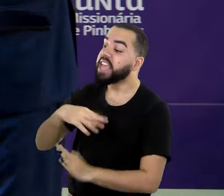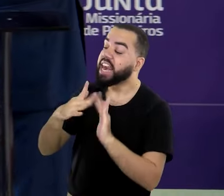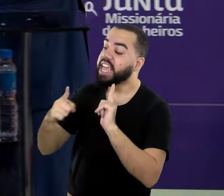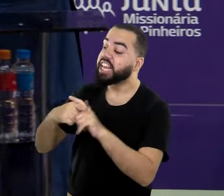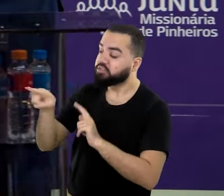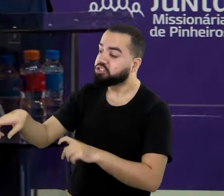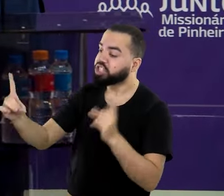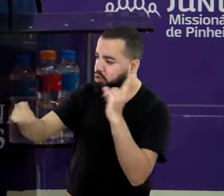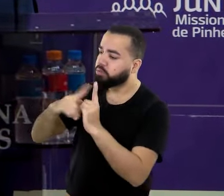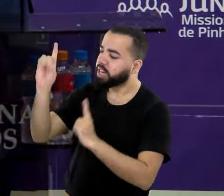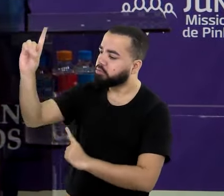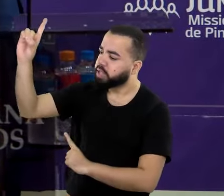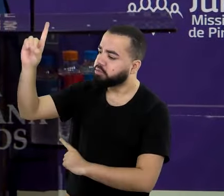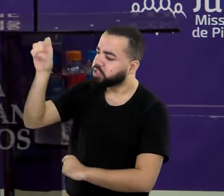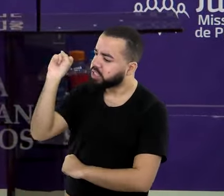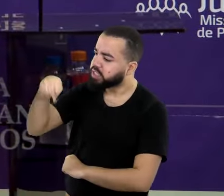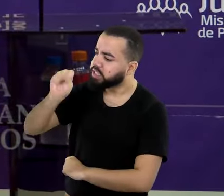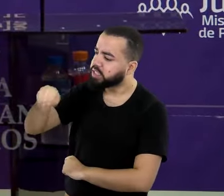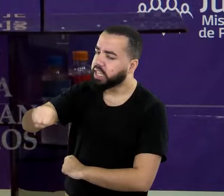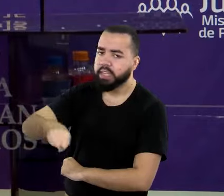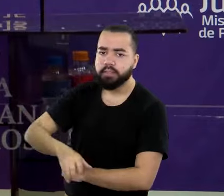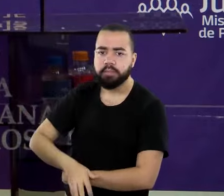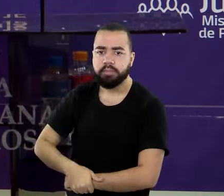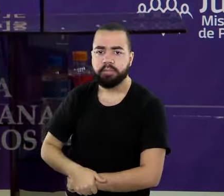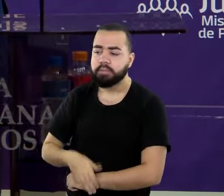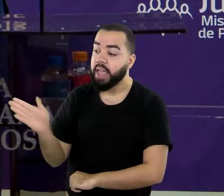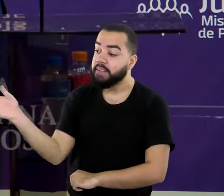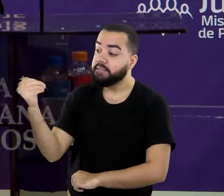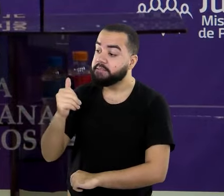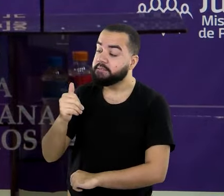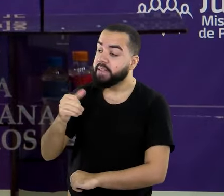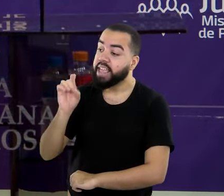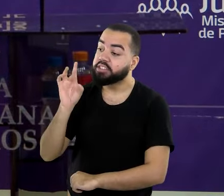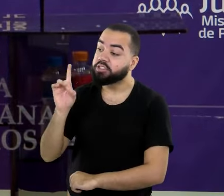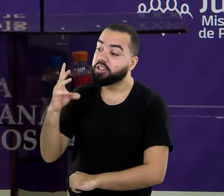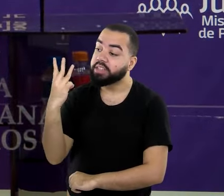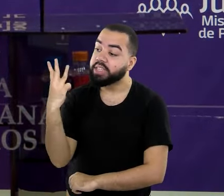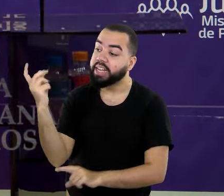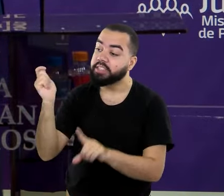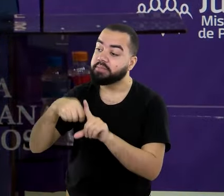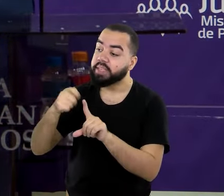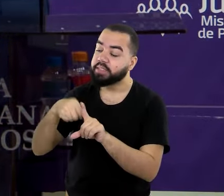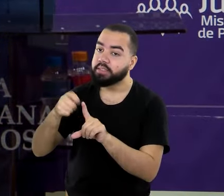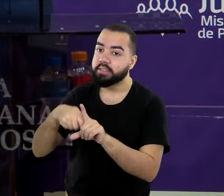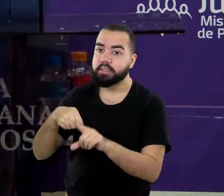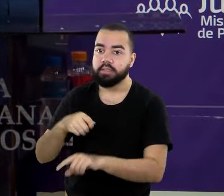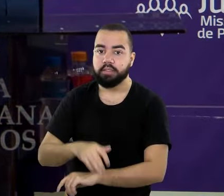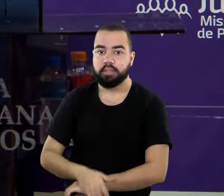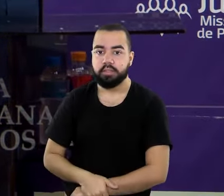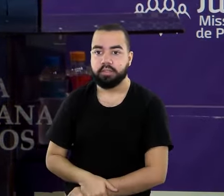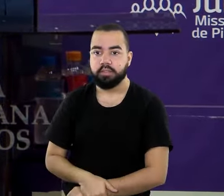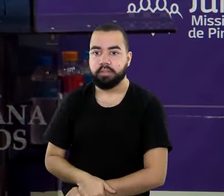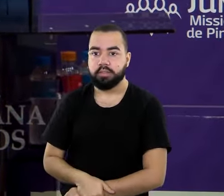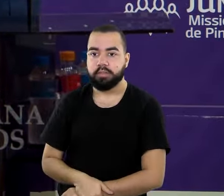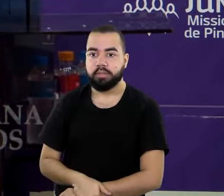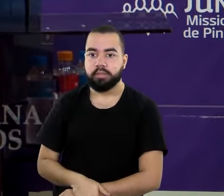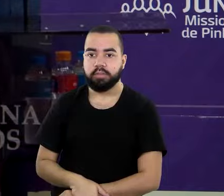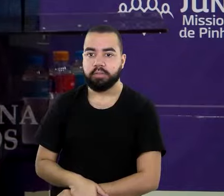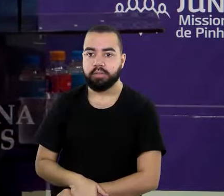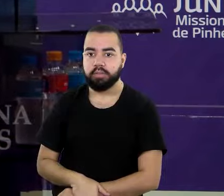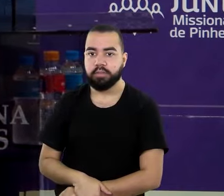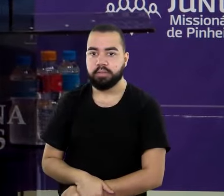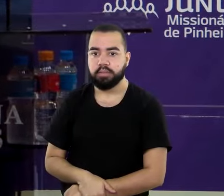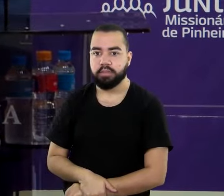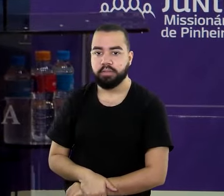você pode encontrar com Deus." 3개월만 오세요. Então vem somente 3 meses. 그래서 나중에 물어봤어요. 3개월 무슨